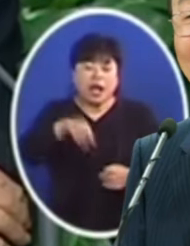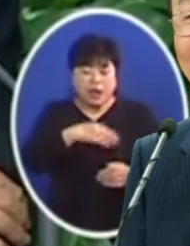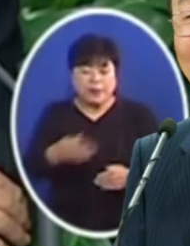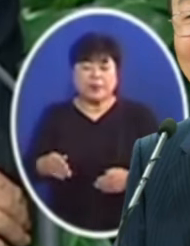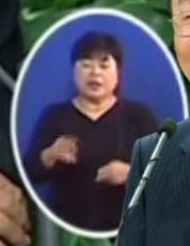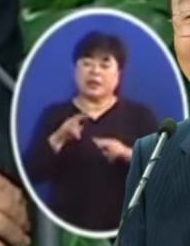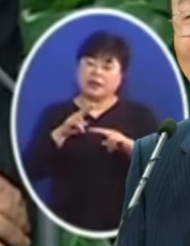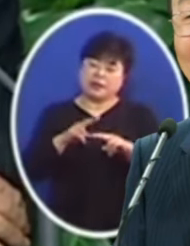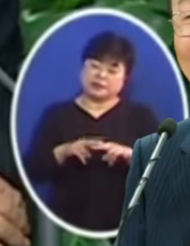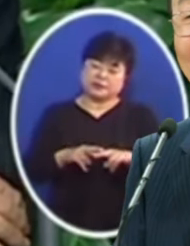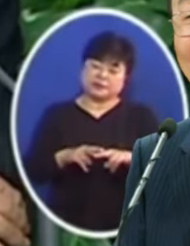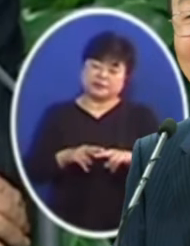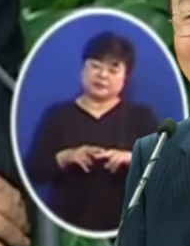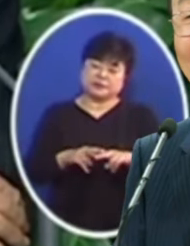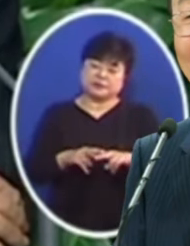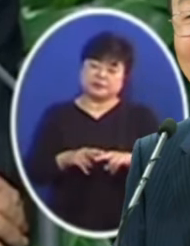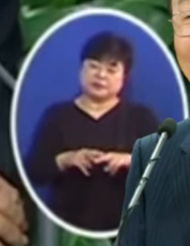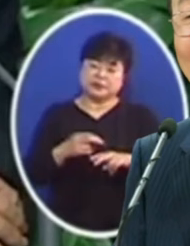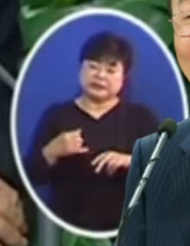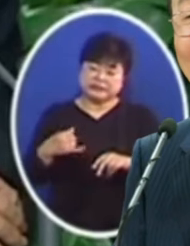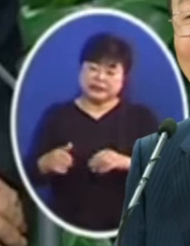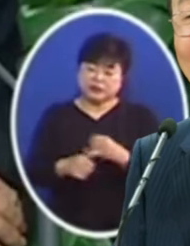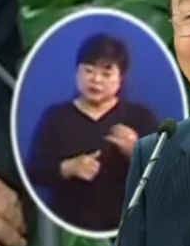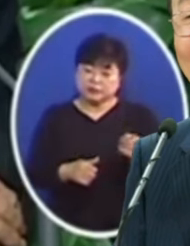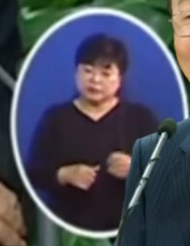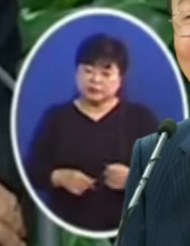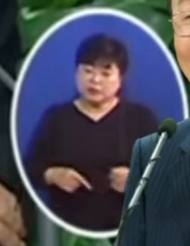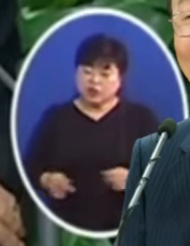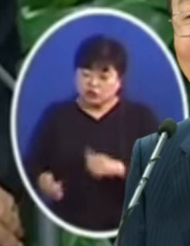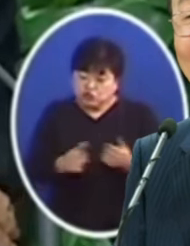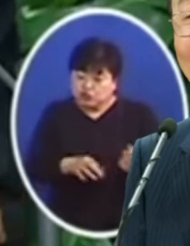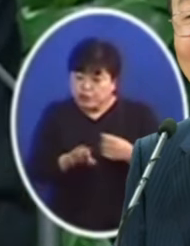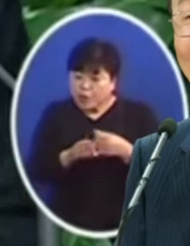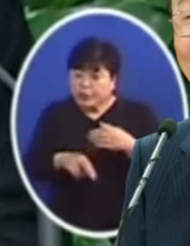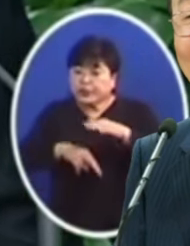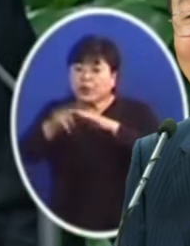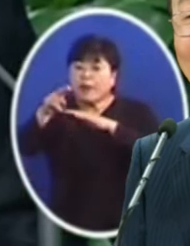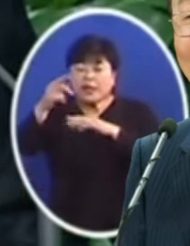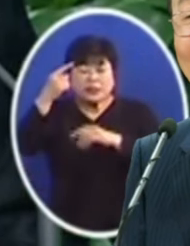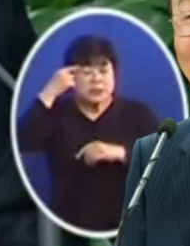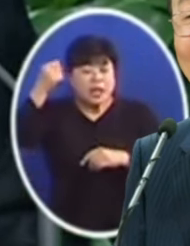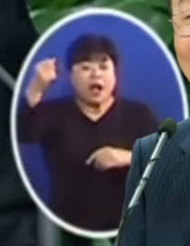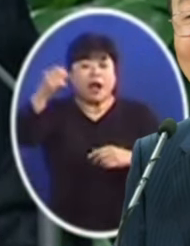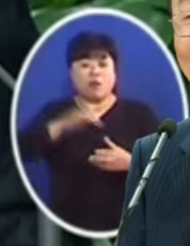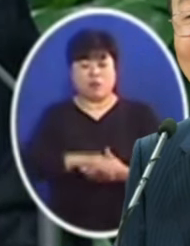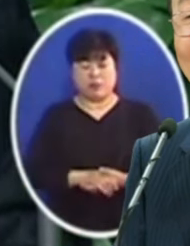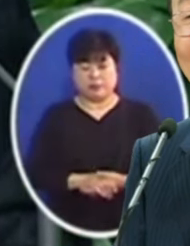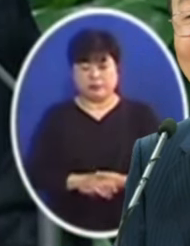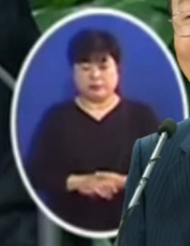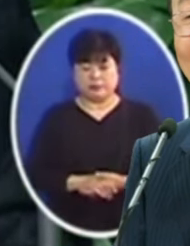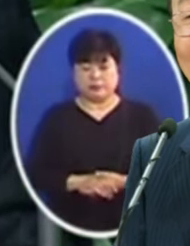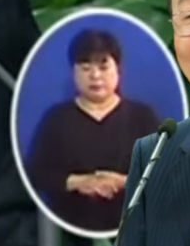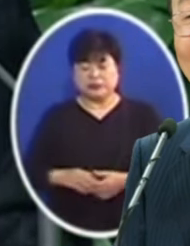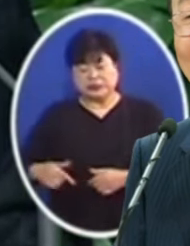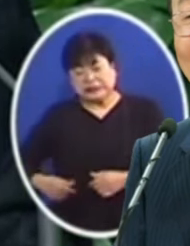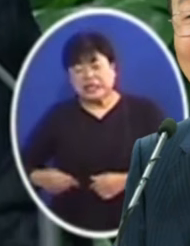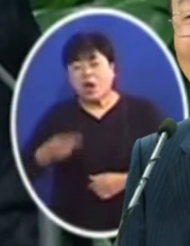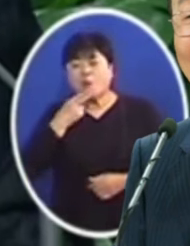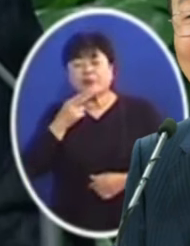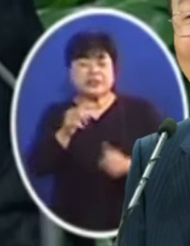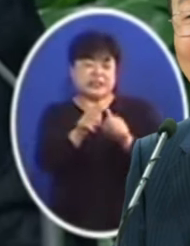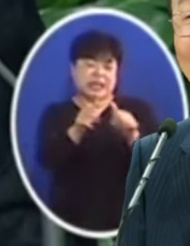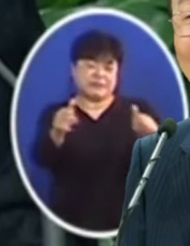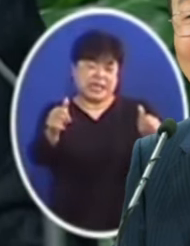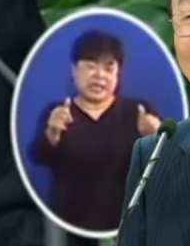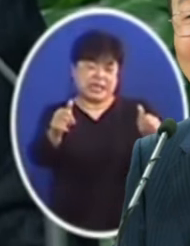처자가 형에게 맞아 죽으면 도망치려고 생각하고 있었습니다. 사랑은 있는데 의리가 없는